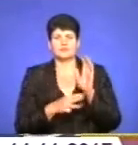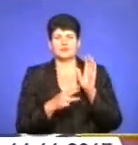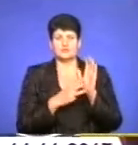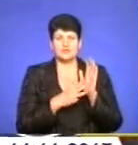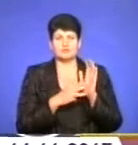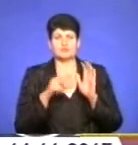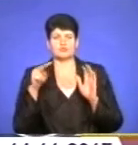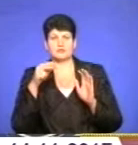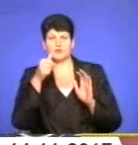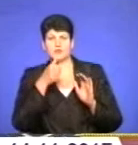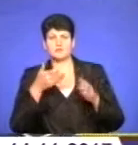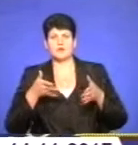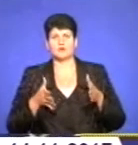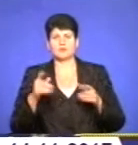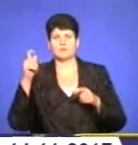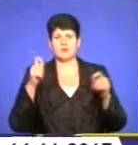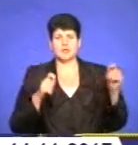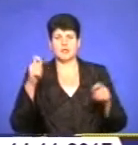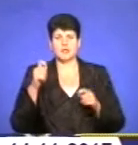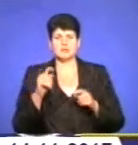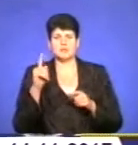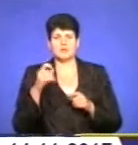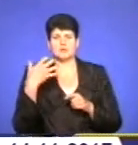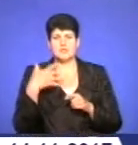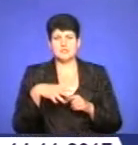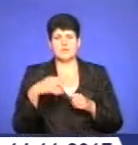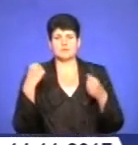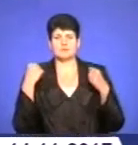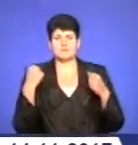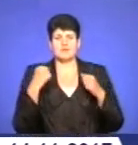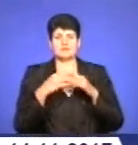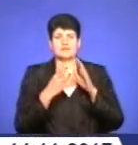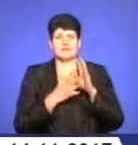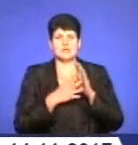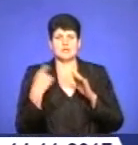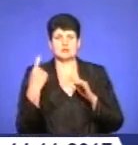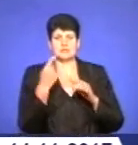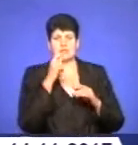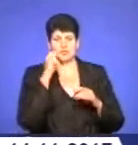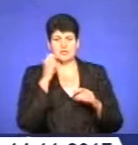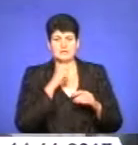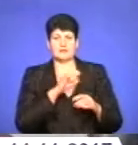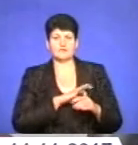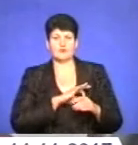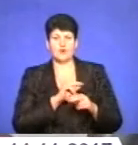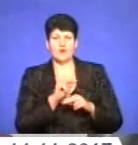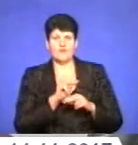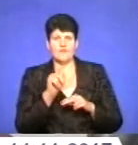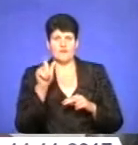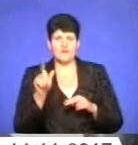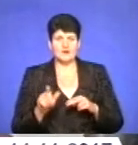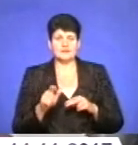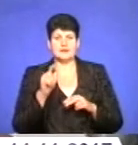1998-2000 років народження приїхало близько 150 спортсменів з 19 областей України. Вихованець дитячо-юнацької спортивної